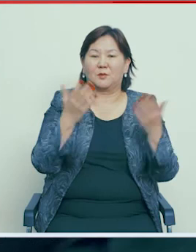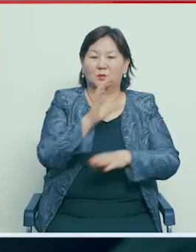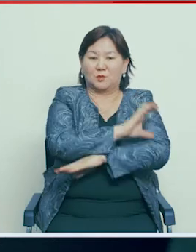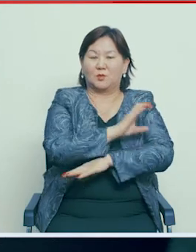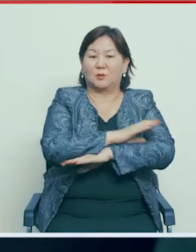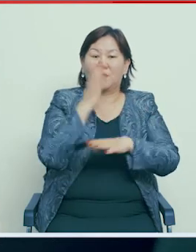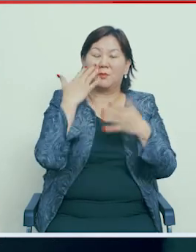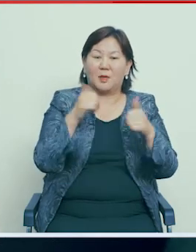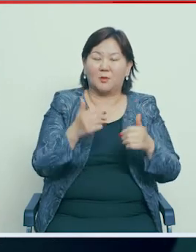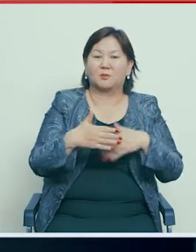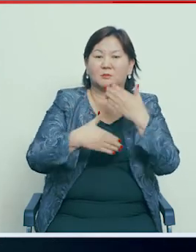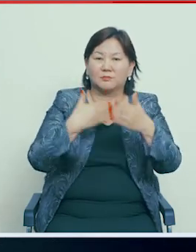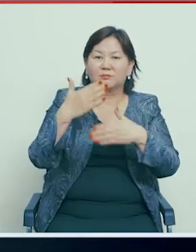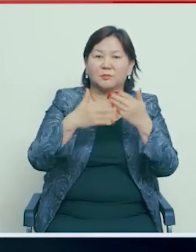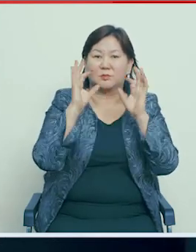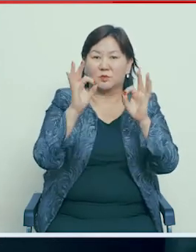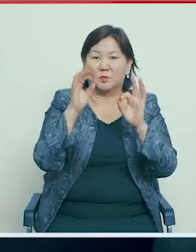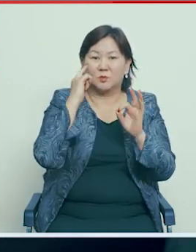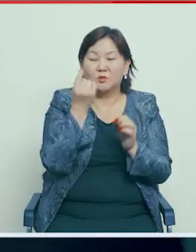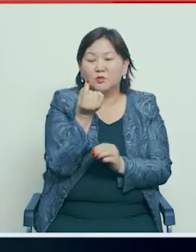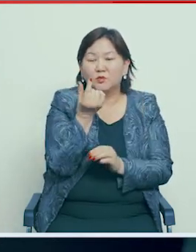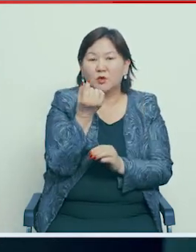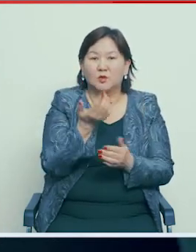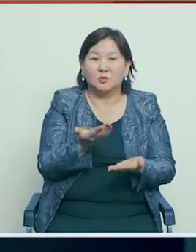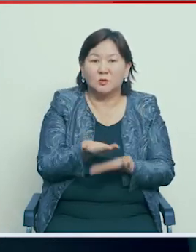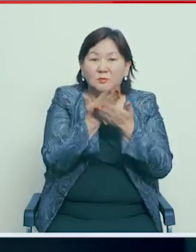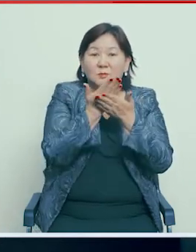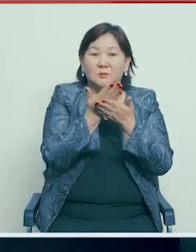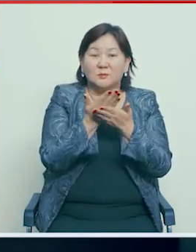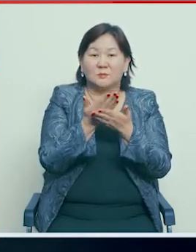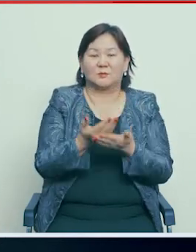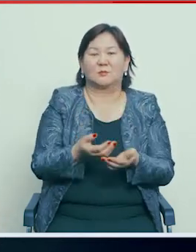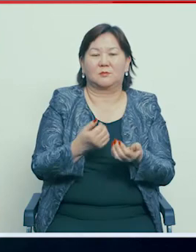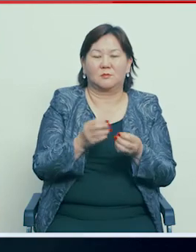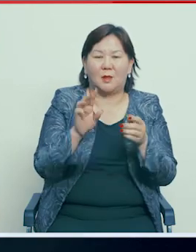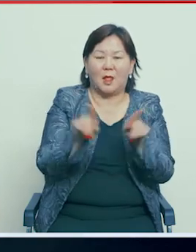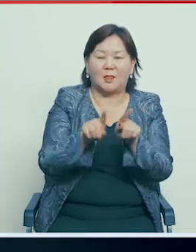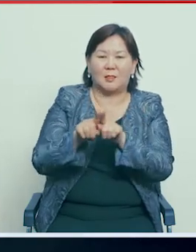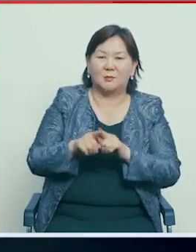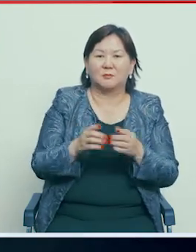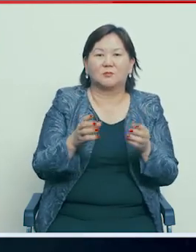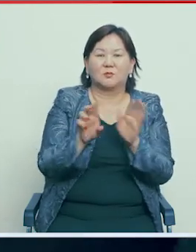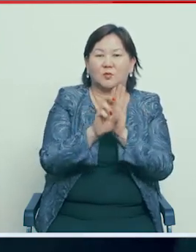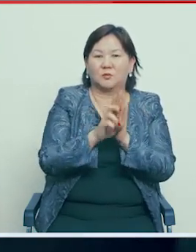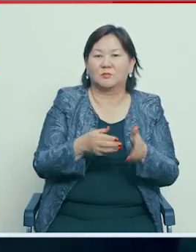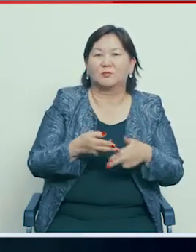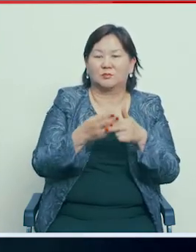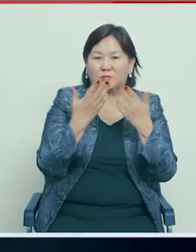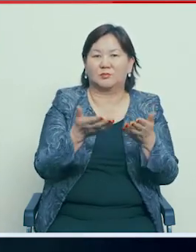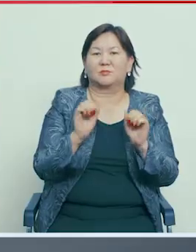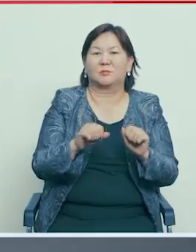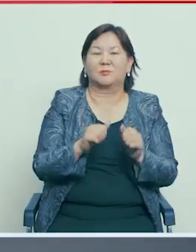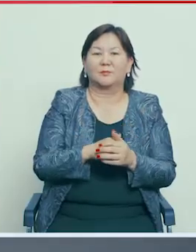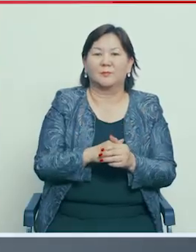байна. Тэгэхээр энэ дээр маань бас төр зэсэг ойлгоод жоохон ч гэсэн дэмжлэг үзүүлчихвэл бид нарт айгүй их боломж байгаа гэдгийг л хэлэх гэсэн. Маш гоё